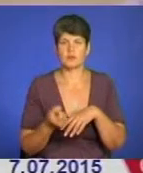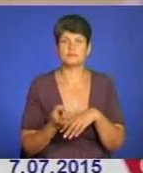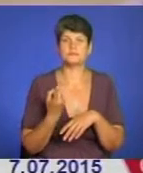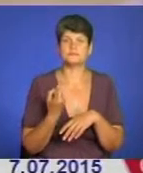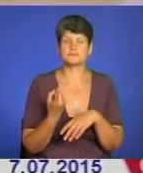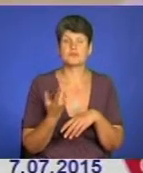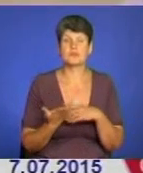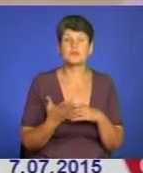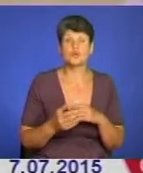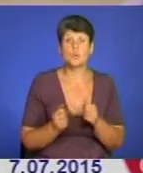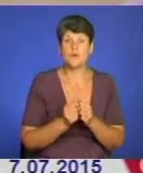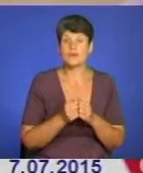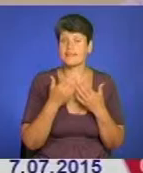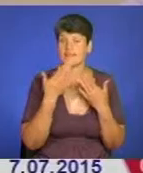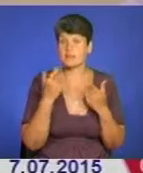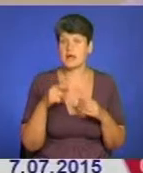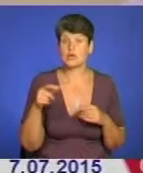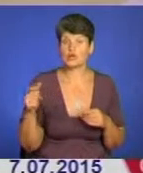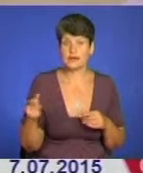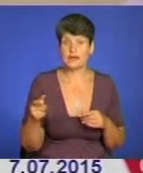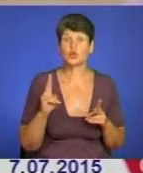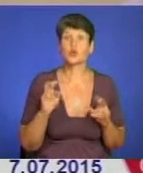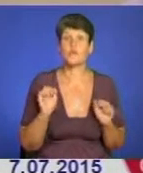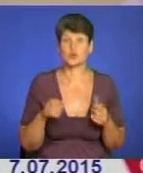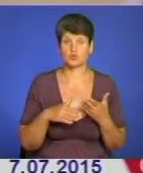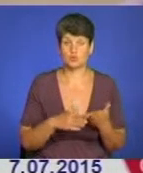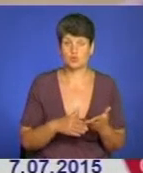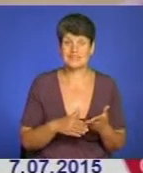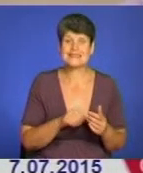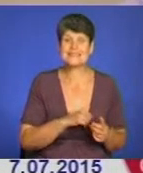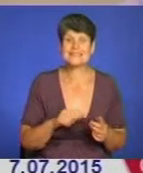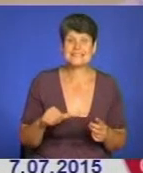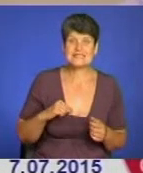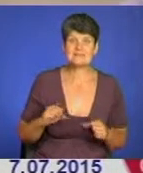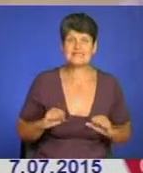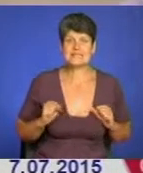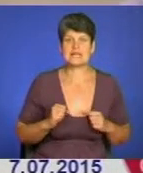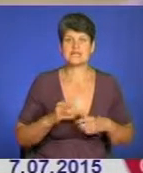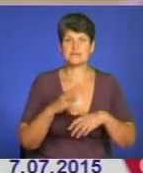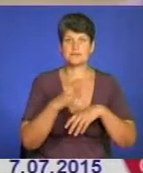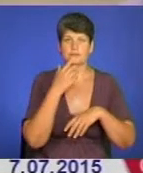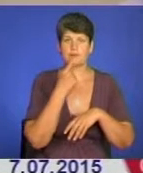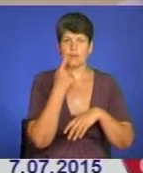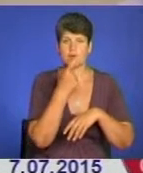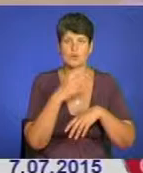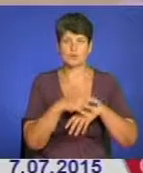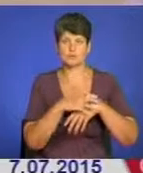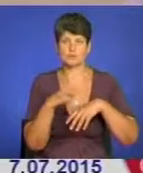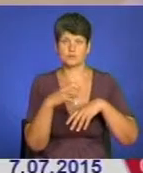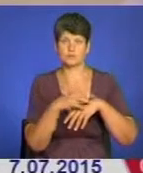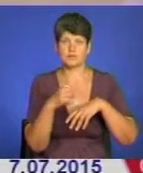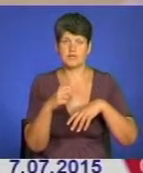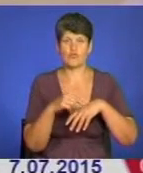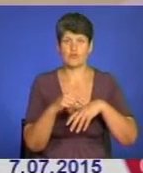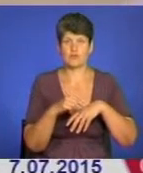І якщо поряд немає людей, які вам можуть допомогти, ви самі намагайтеся відсмоктати в міст укусу.